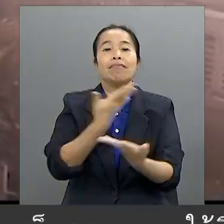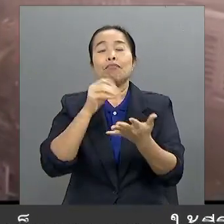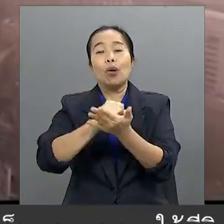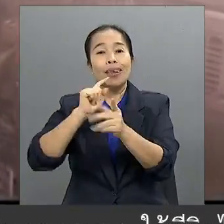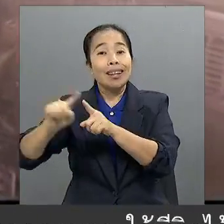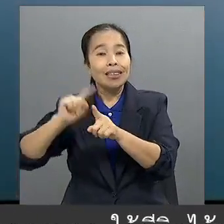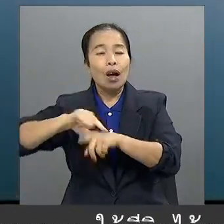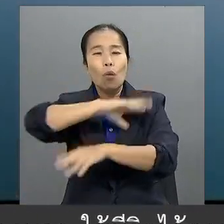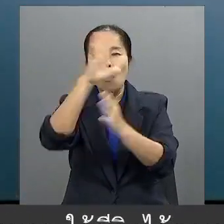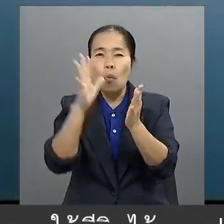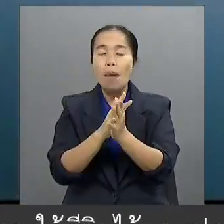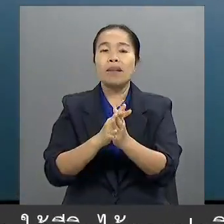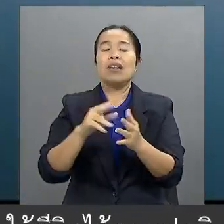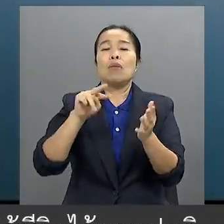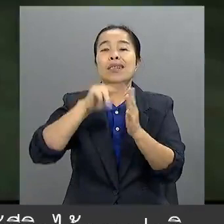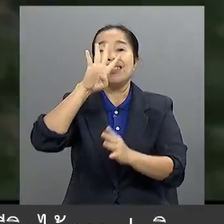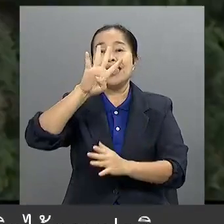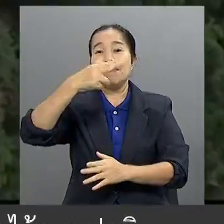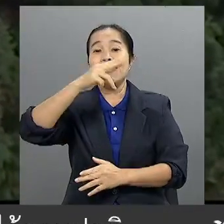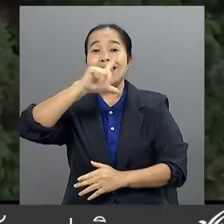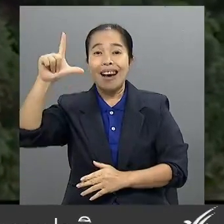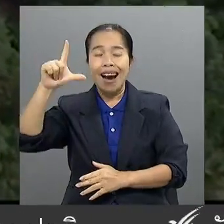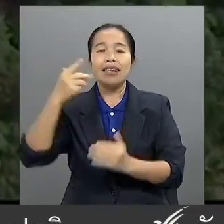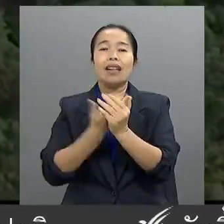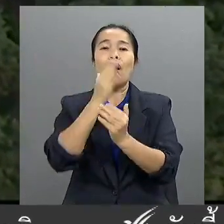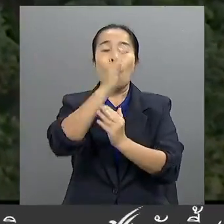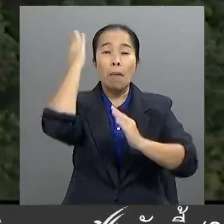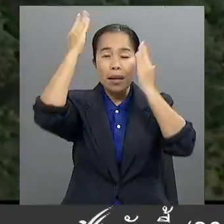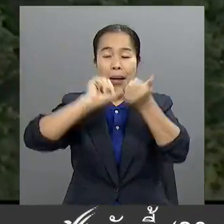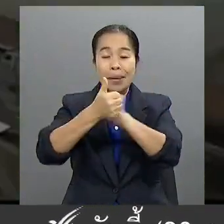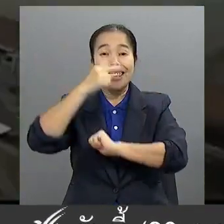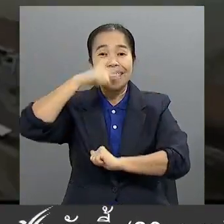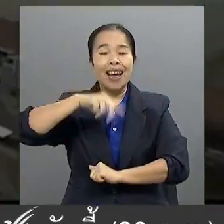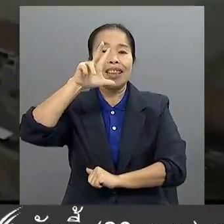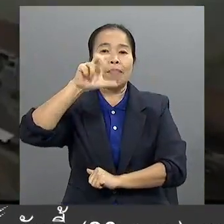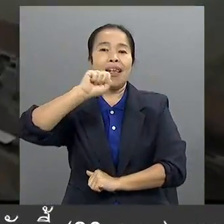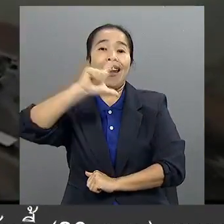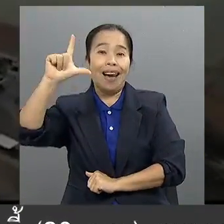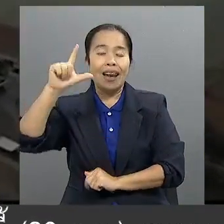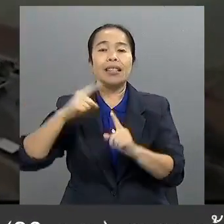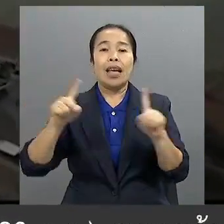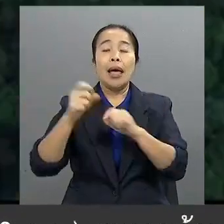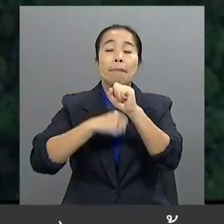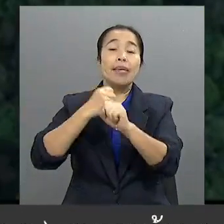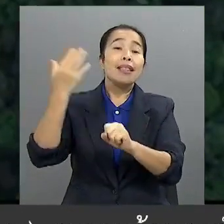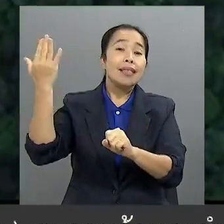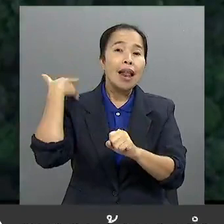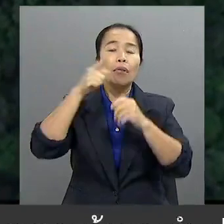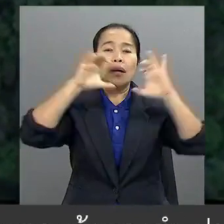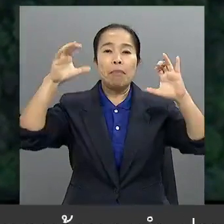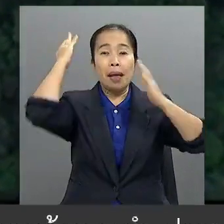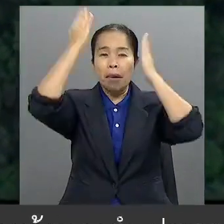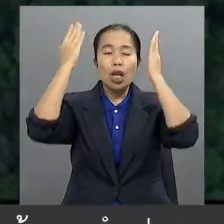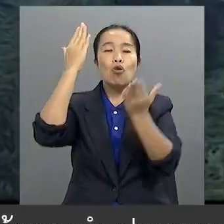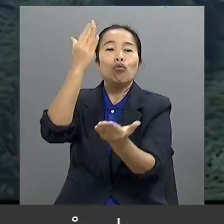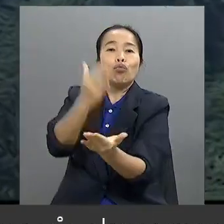ล้านริงกิตก็ประมาณ 300,000 ล้านบาทแต่ว่ากลางปีที่ผ่านมารัฐบาลมาเลเซียสั่งชะลอโครงการเอาไว้ก่อนเพราะว่